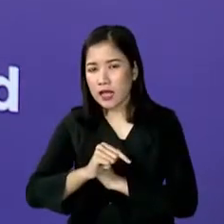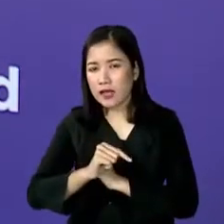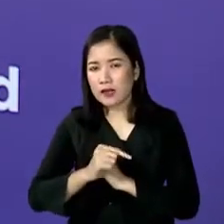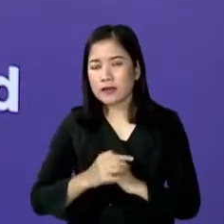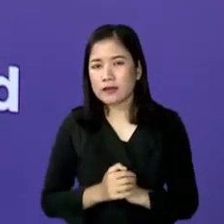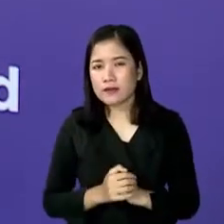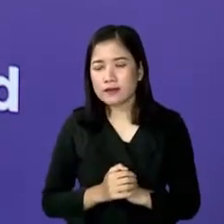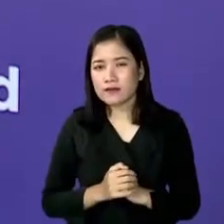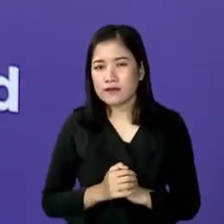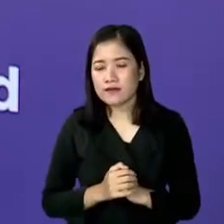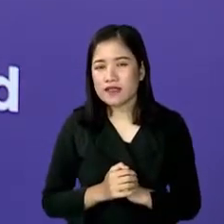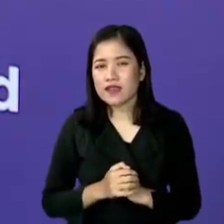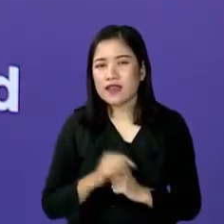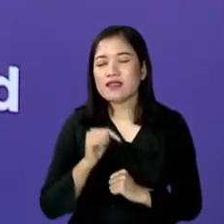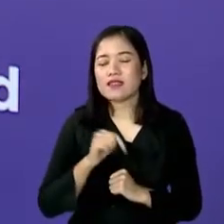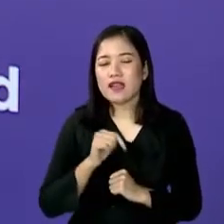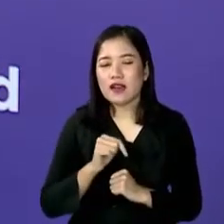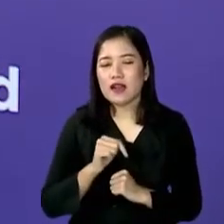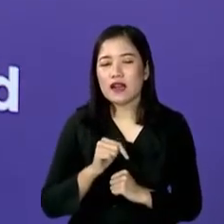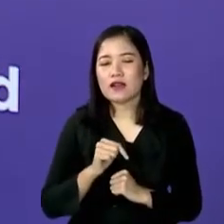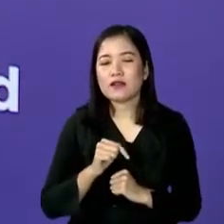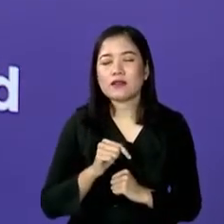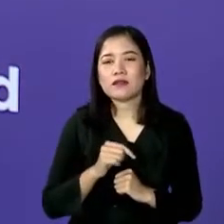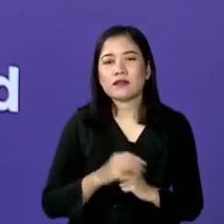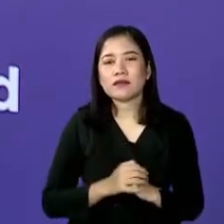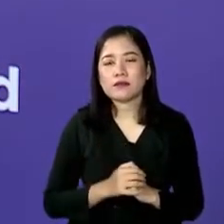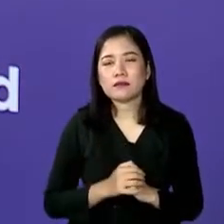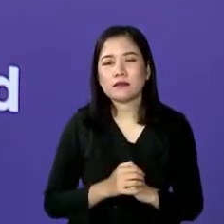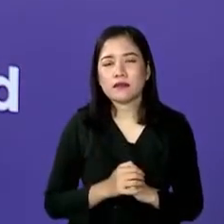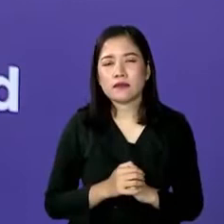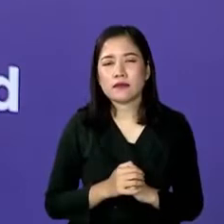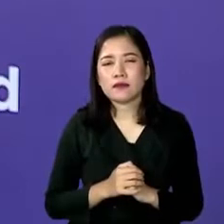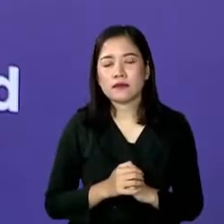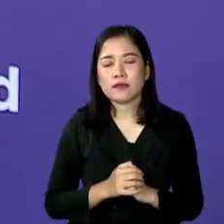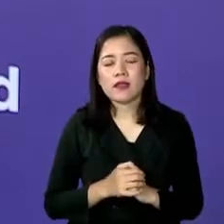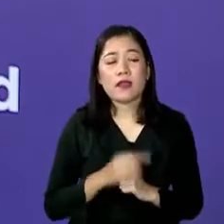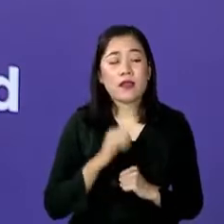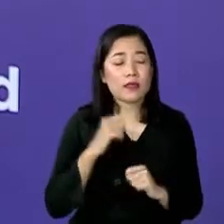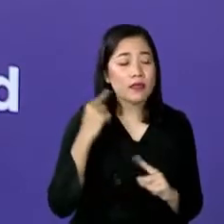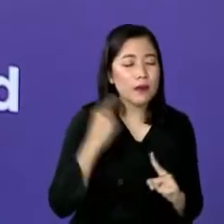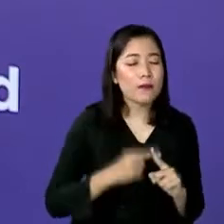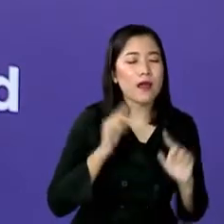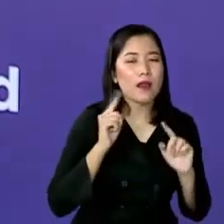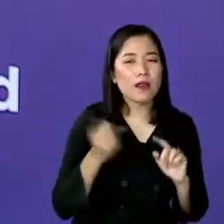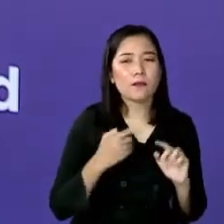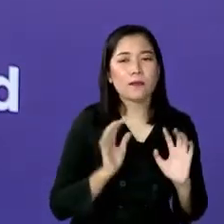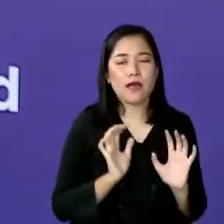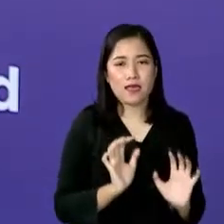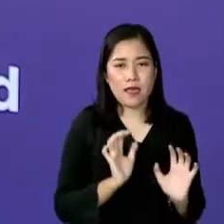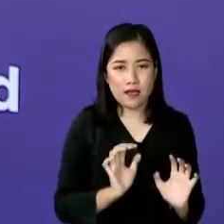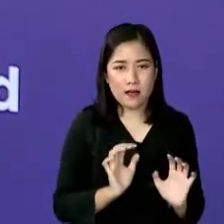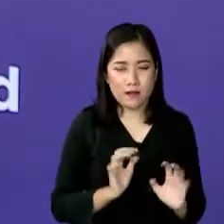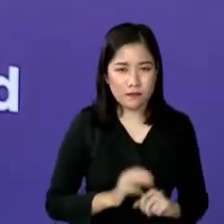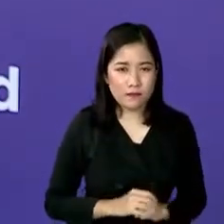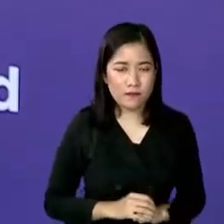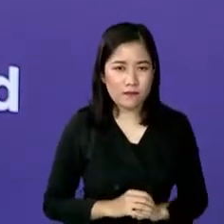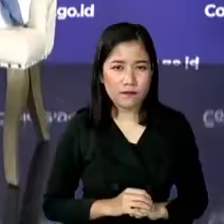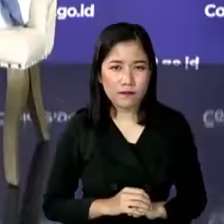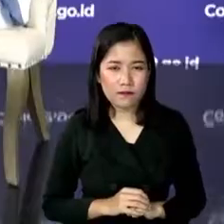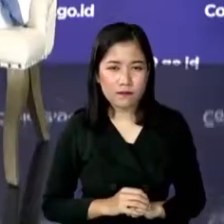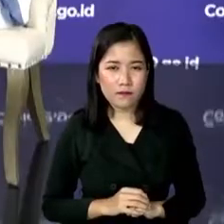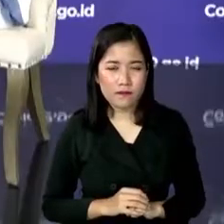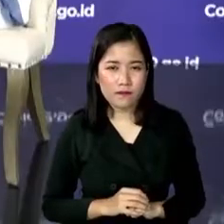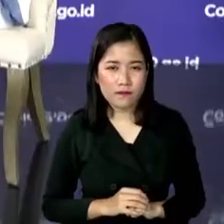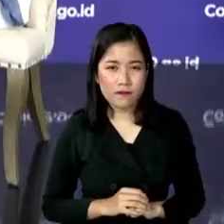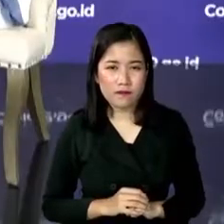eh aku Hai semuanya deteksi lebih banyak sehingga yang akan ke